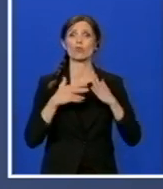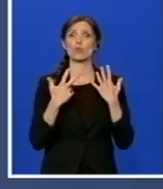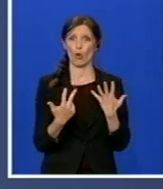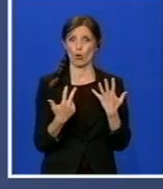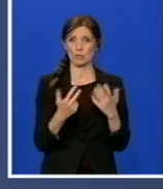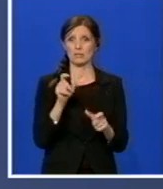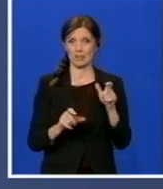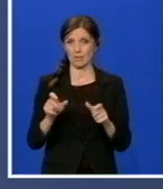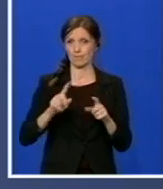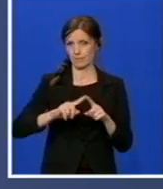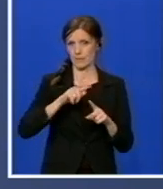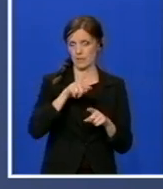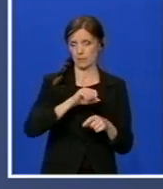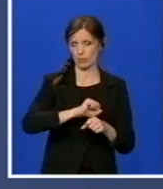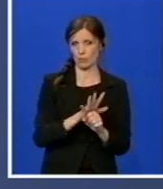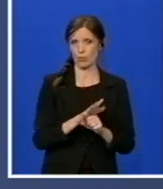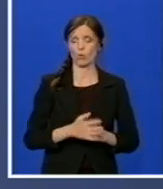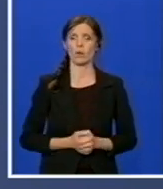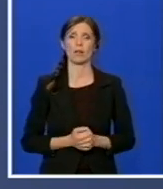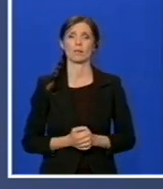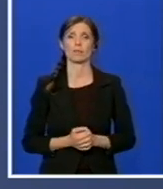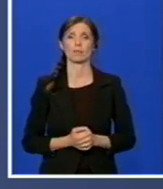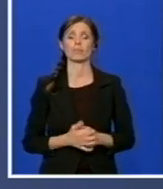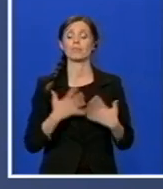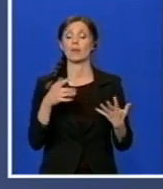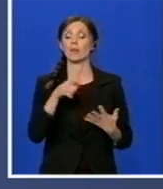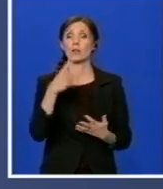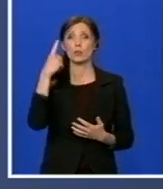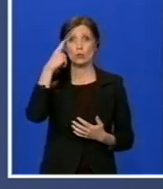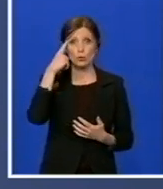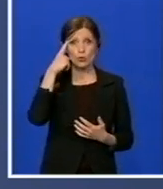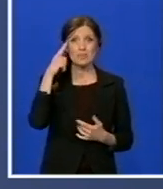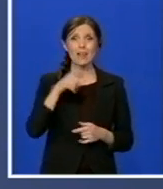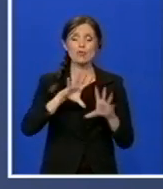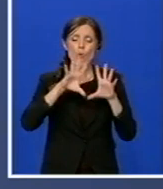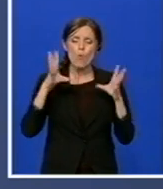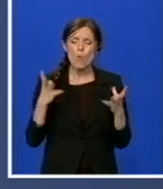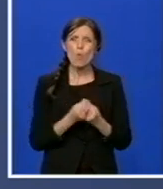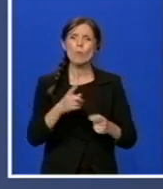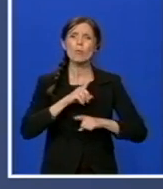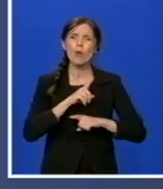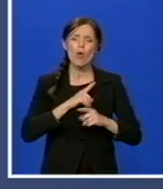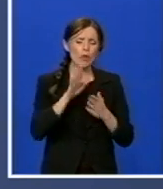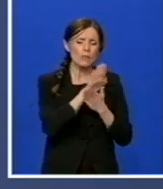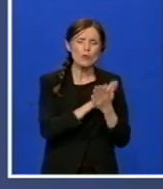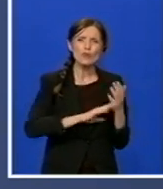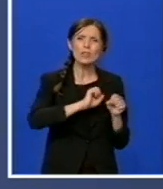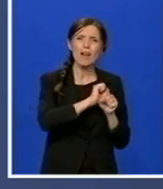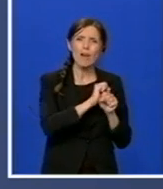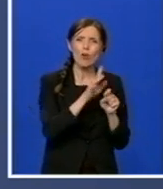osoba kao posljedica infekcije ovim virusom, što znači da je ukupan broj preminulih osoba od početka